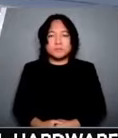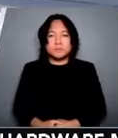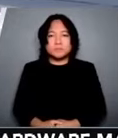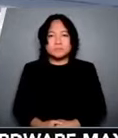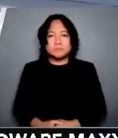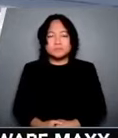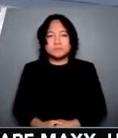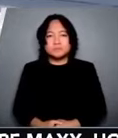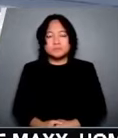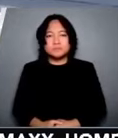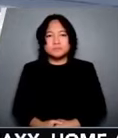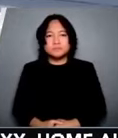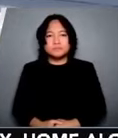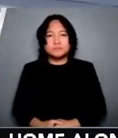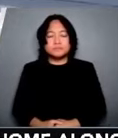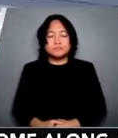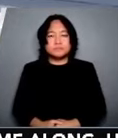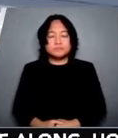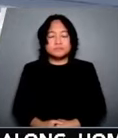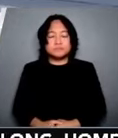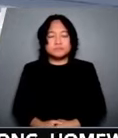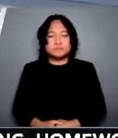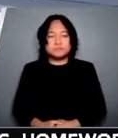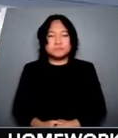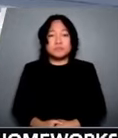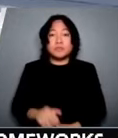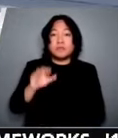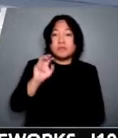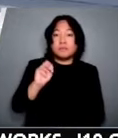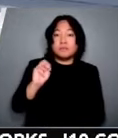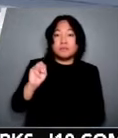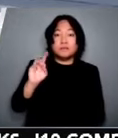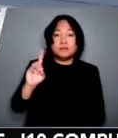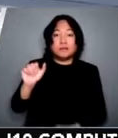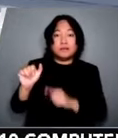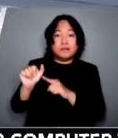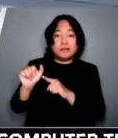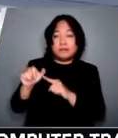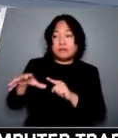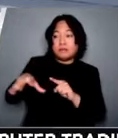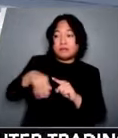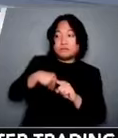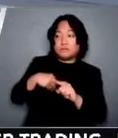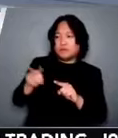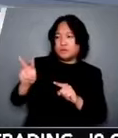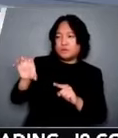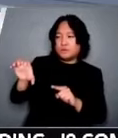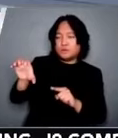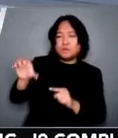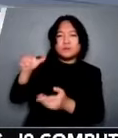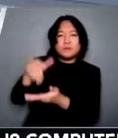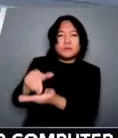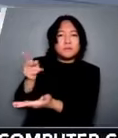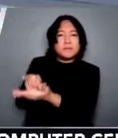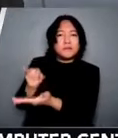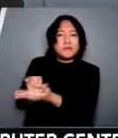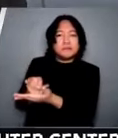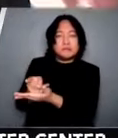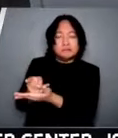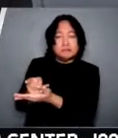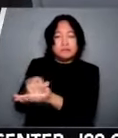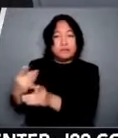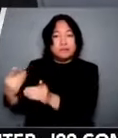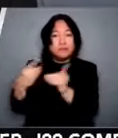hindi dapat tinanggap ng MMDA ang 200,000 pesos na donasyon ni dating Ilocos Sur Governor Chavit Singson. Gate ni